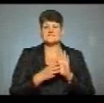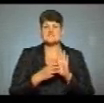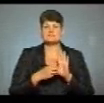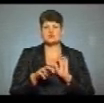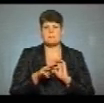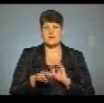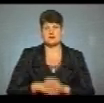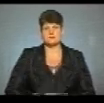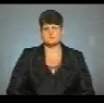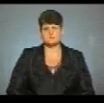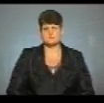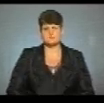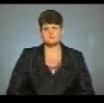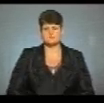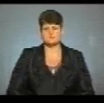метрів.